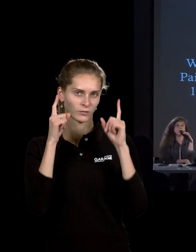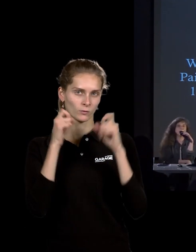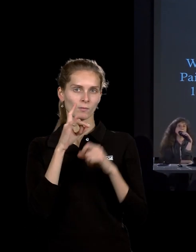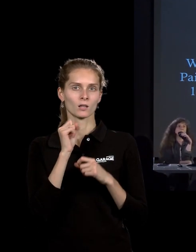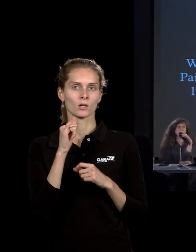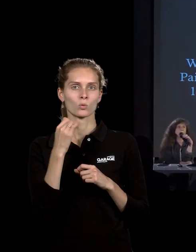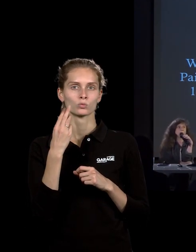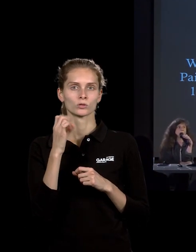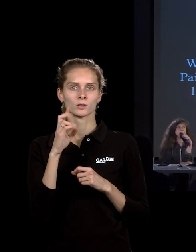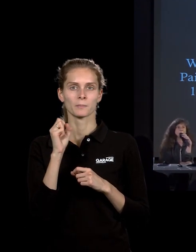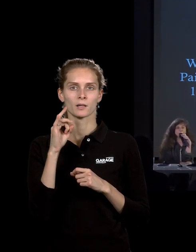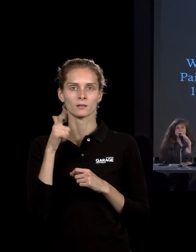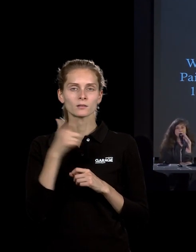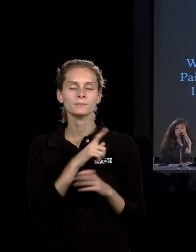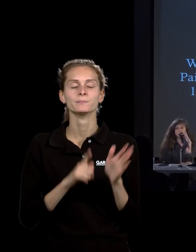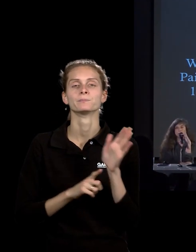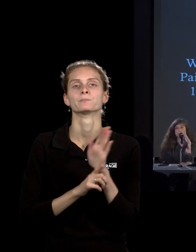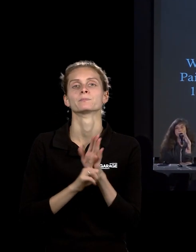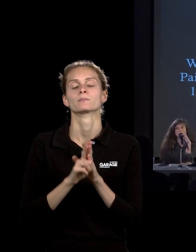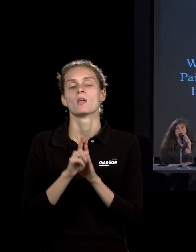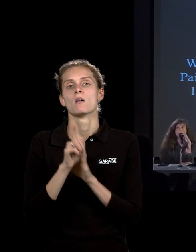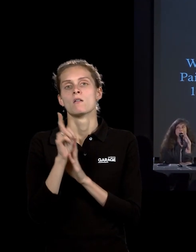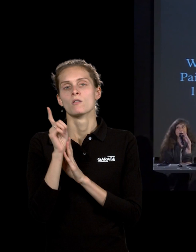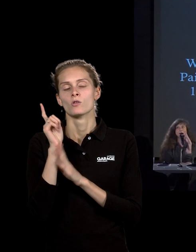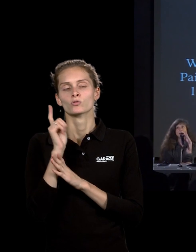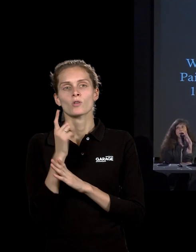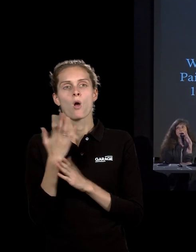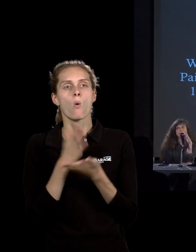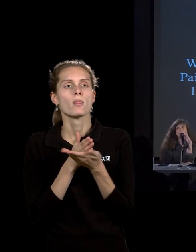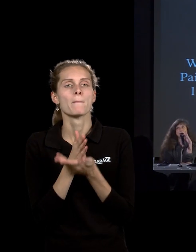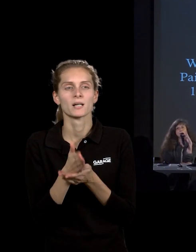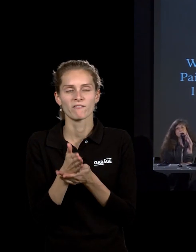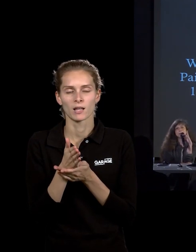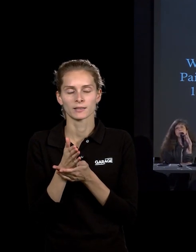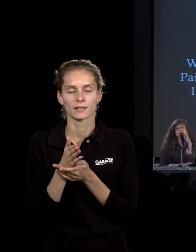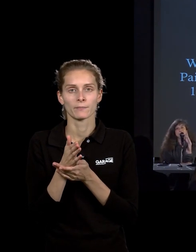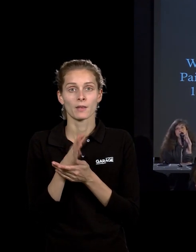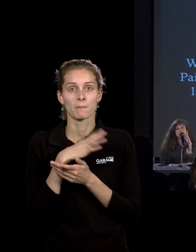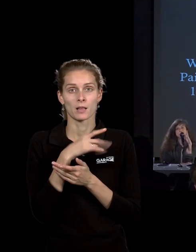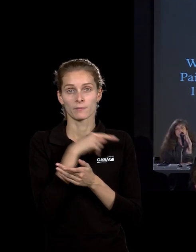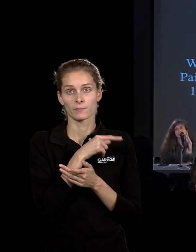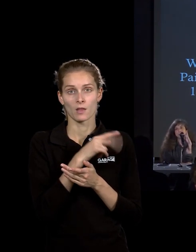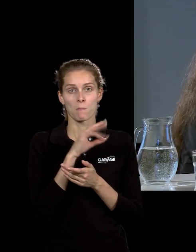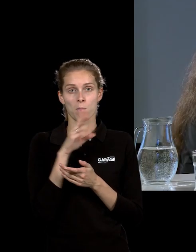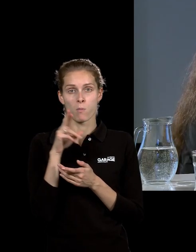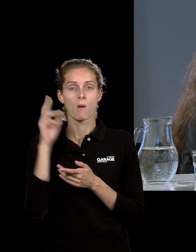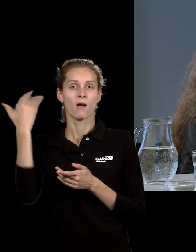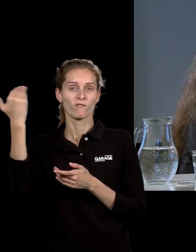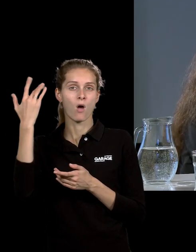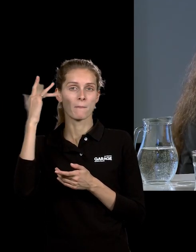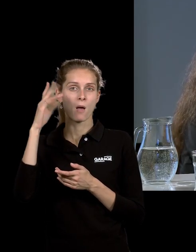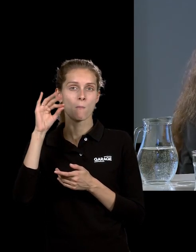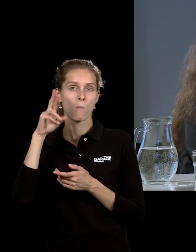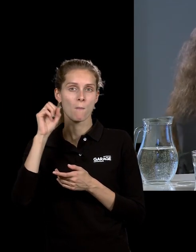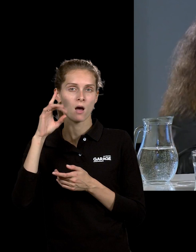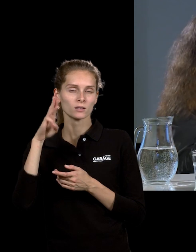Раушенберг начинает, собственно говоря, именно в духе того направления, с которым боролся американский поп-арт, то бишь